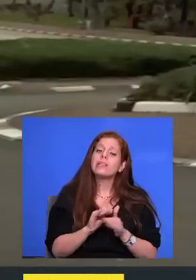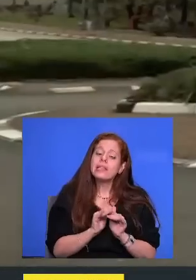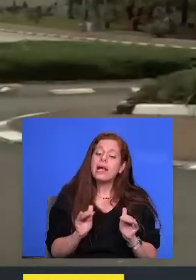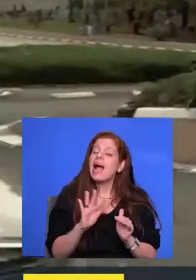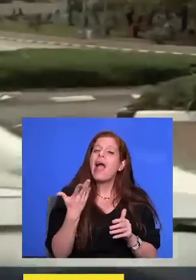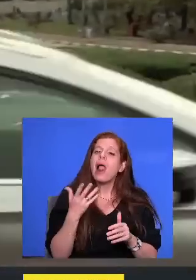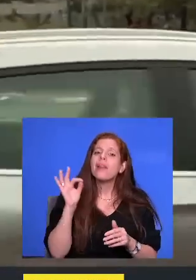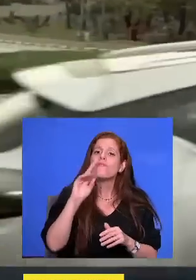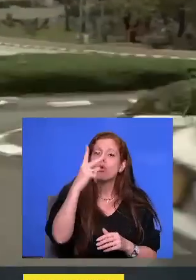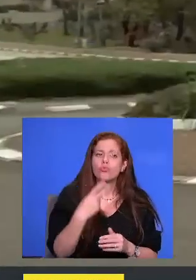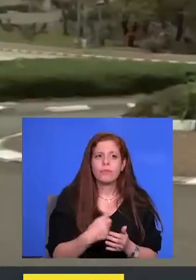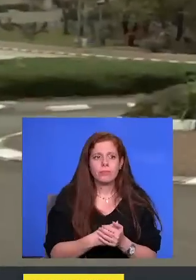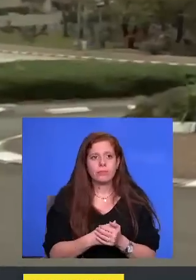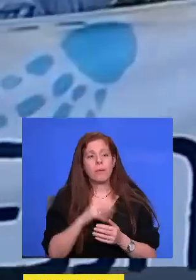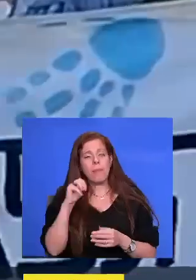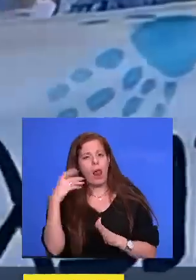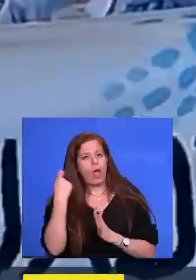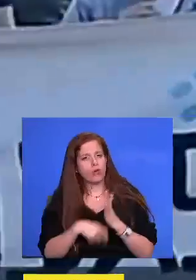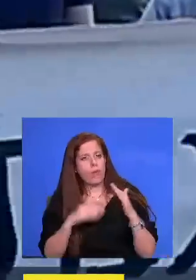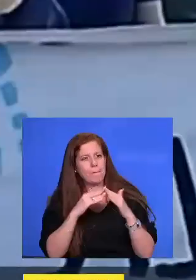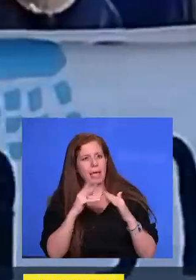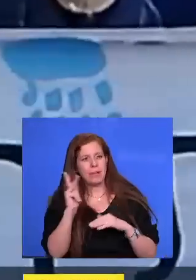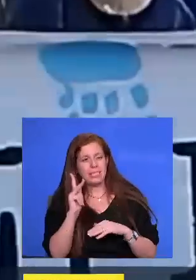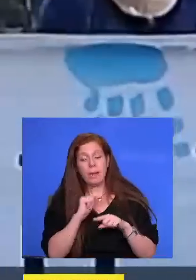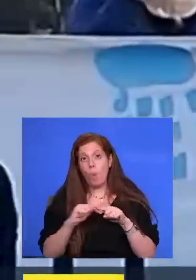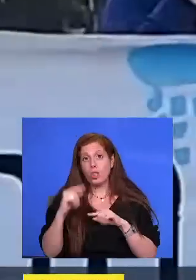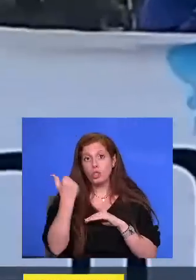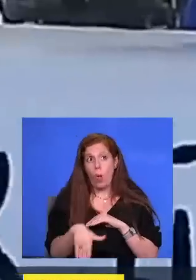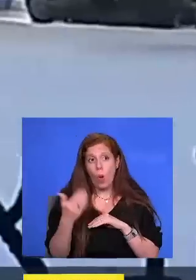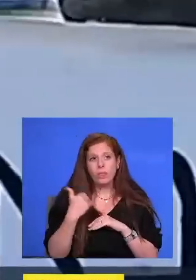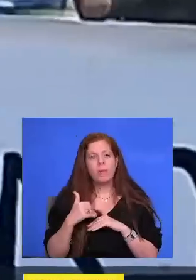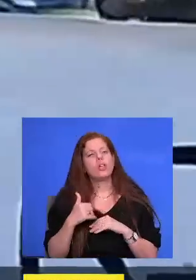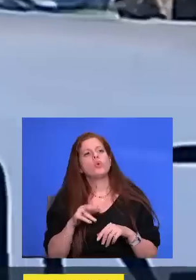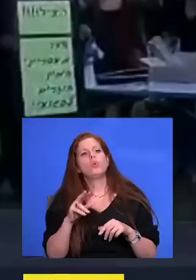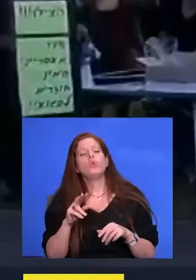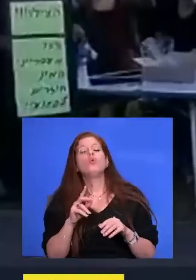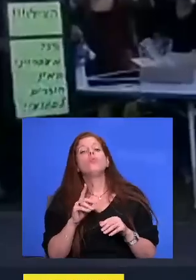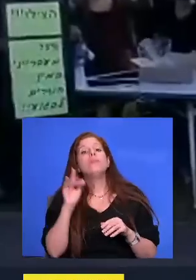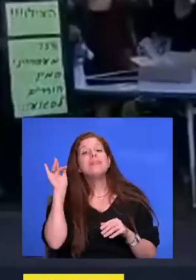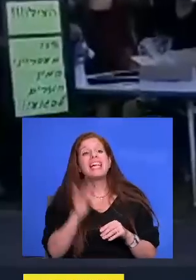רכשה בית בקצרין. בחודשים האחרונים התקיימו משמרות מחאה נגד מעברו ליישוב.